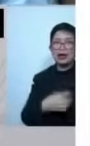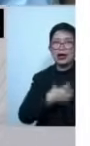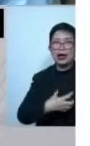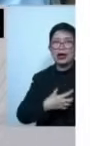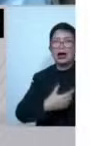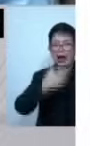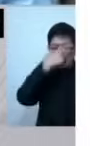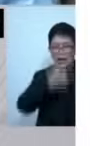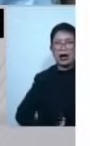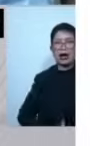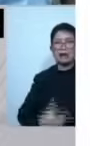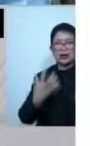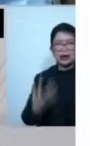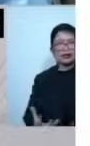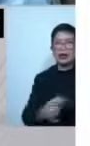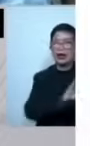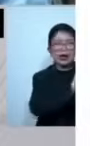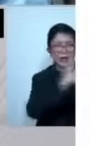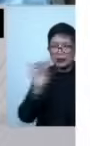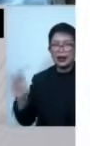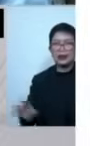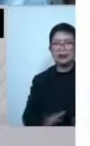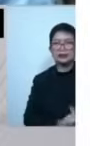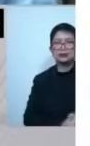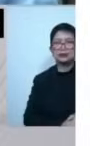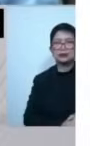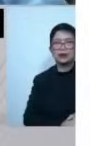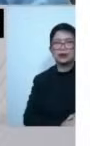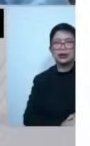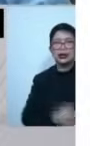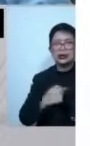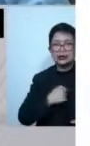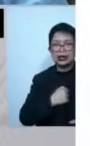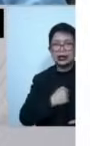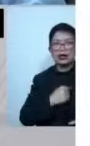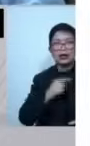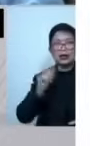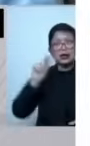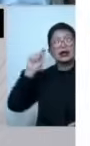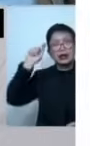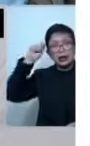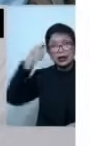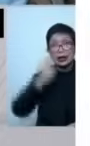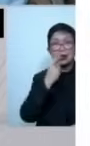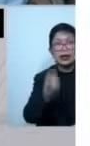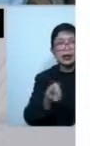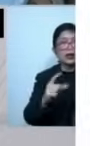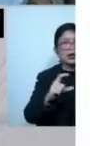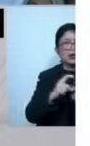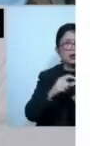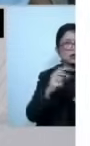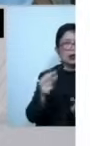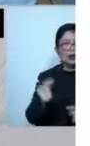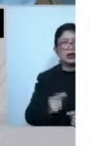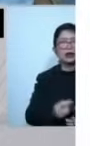Coba perhatikan atau buka lagi data digital debat di 2014, 2019 dengan 2024. Itu yang disampaikan